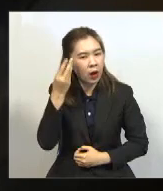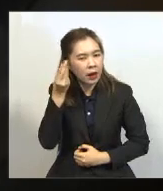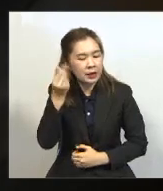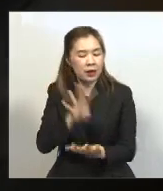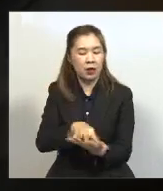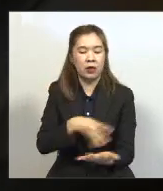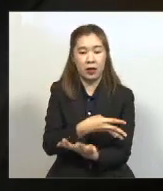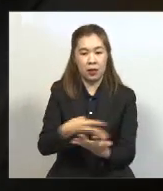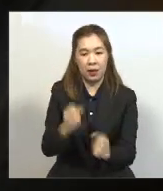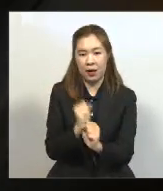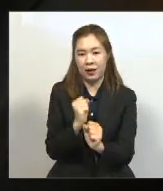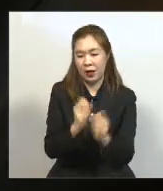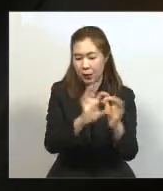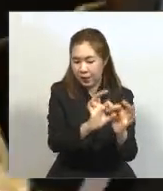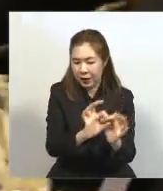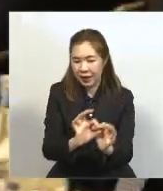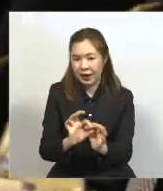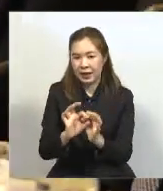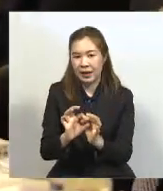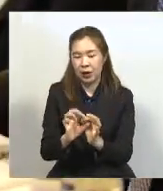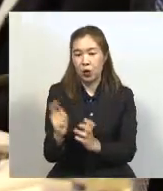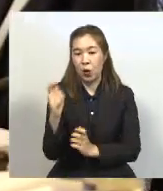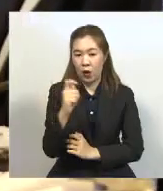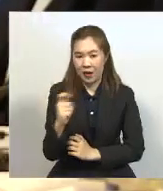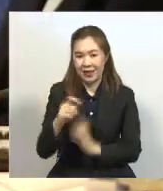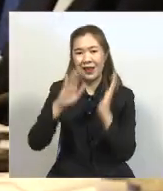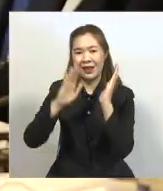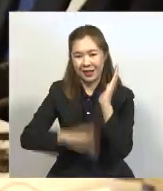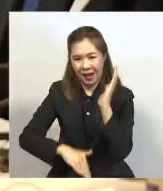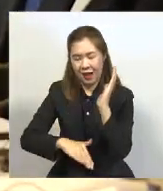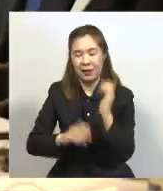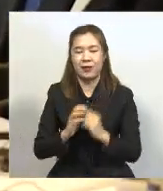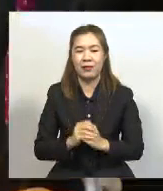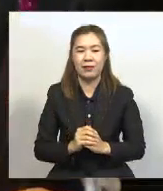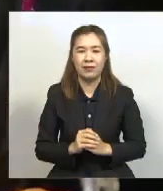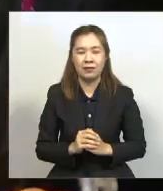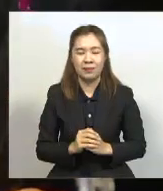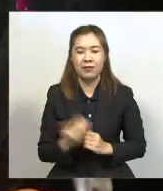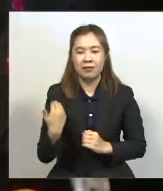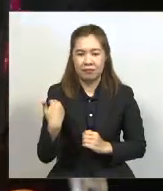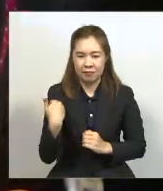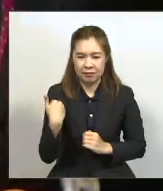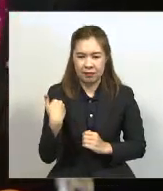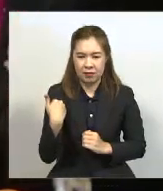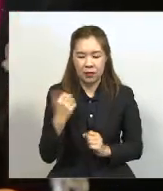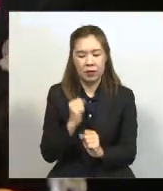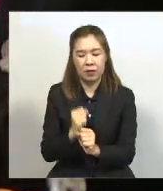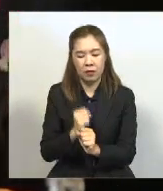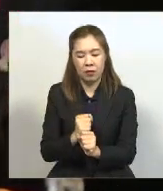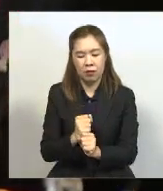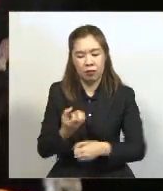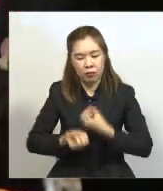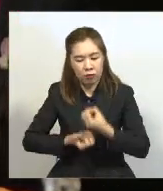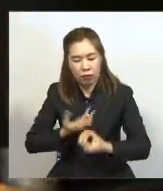นแนวนโยบายเรื่องการเชื่อมโยงภูมิภาคเอเชียใต้เข้ากับเอเชียแปซิฟิกนะคะเพื่อที่จะสร้างความมีเส